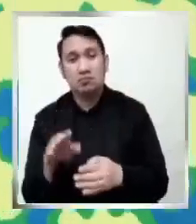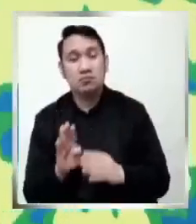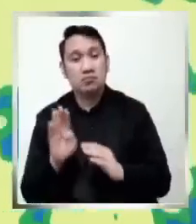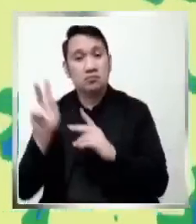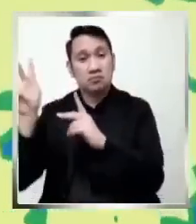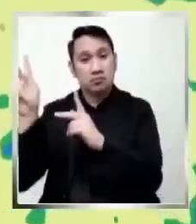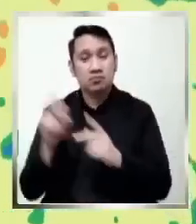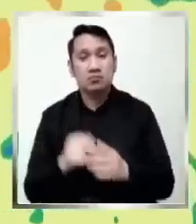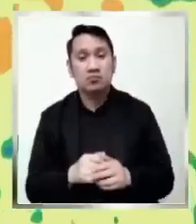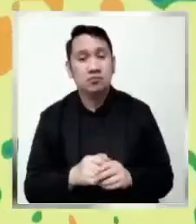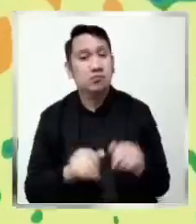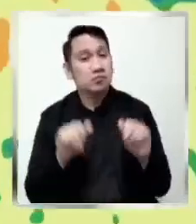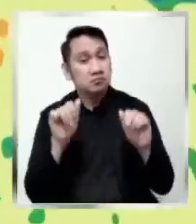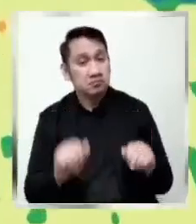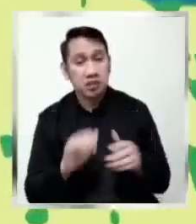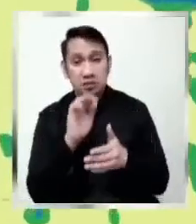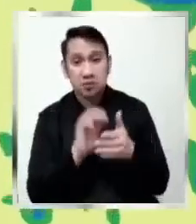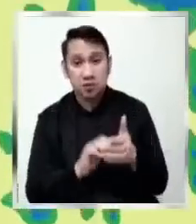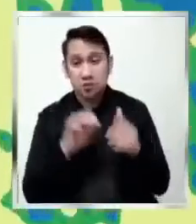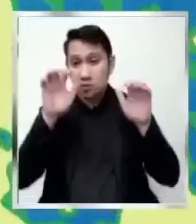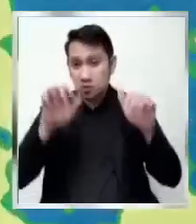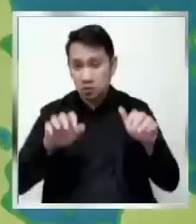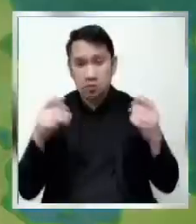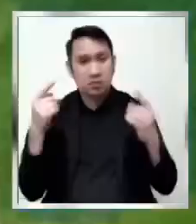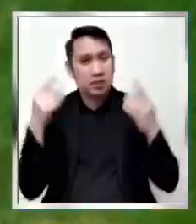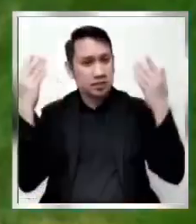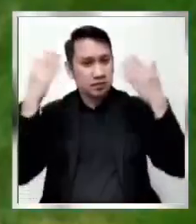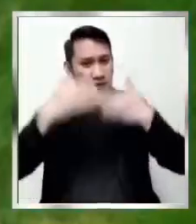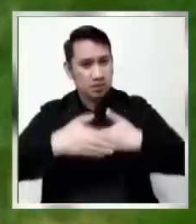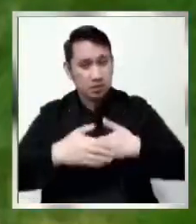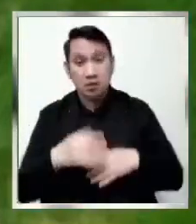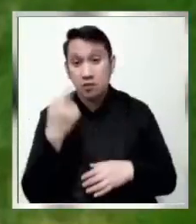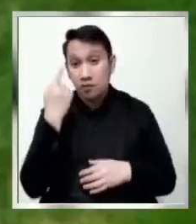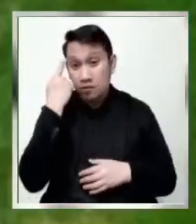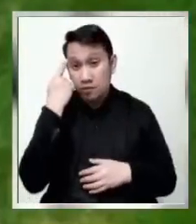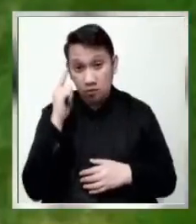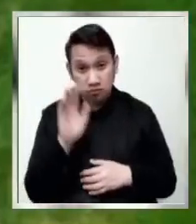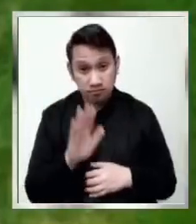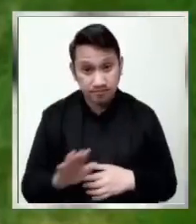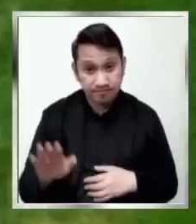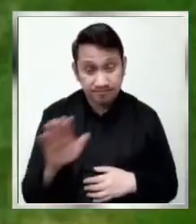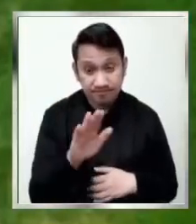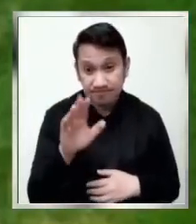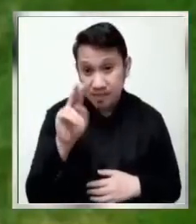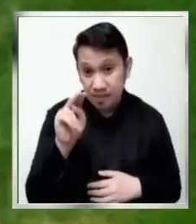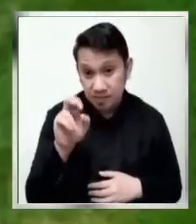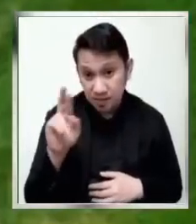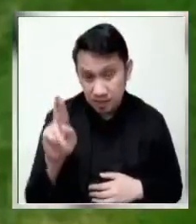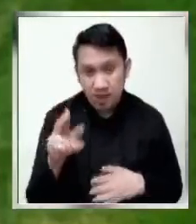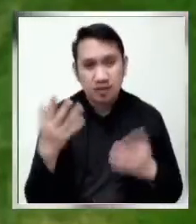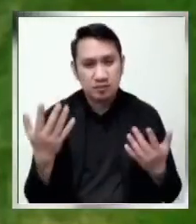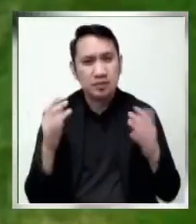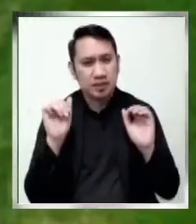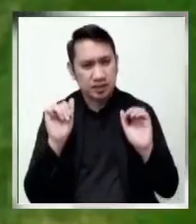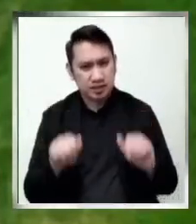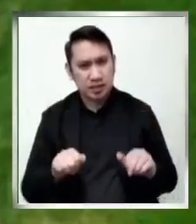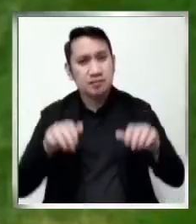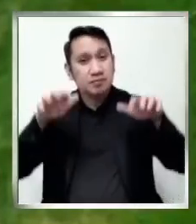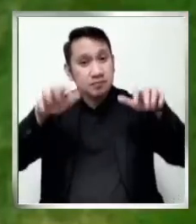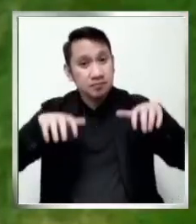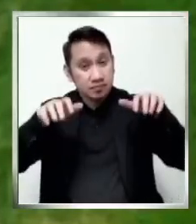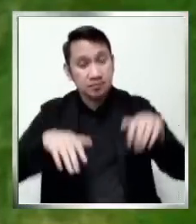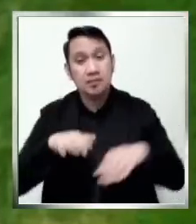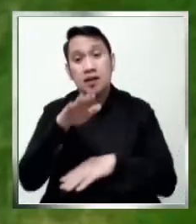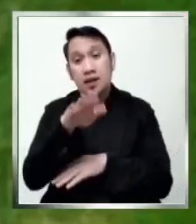namang mababawasan ng ulan pagsapit ng gabi. Para po sa mga kapuso natin sa Metro Manila, mataas po ang tsansa ng ulan sa hapon at